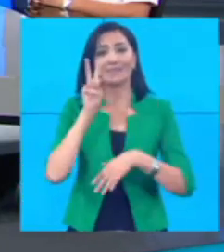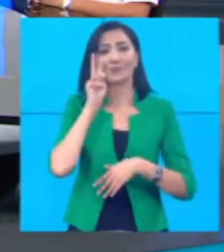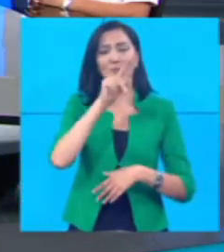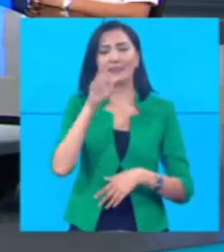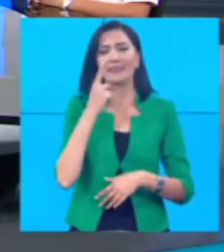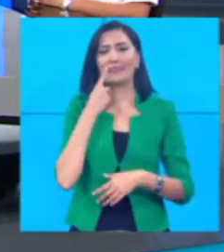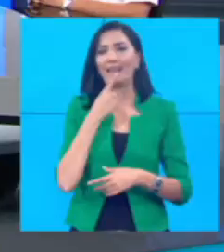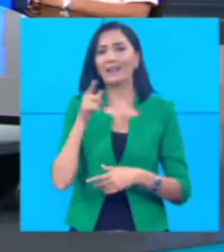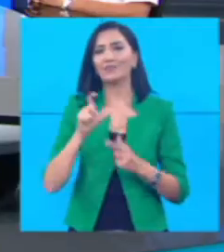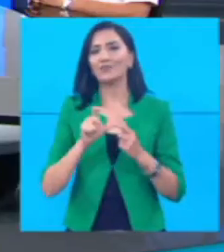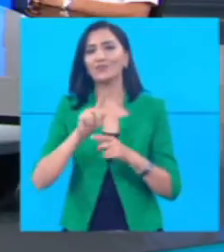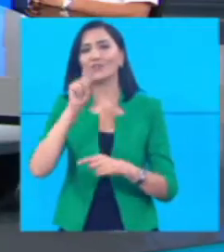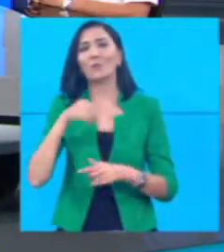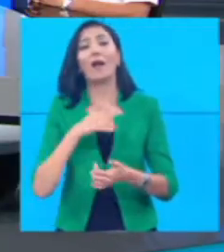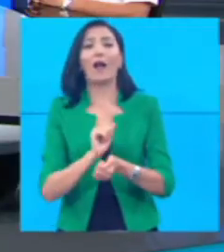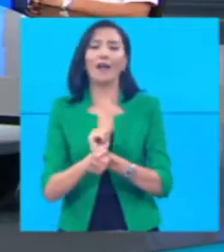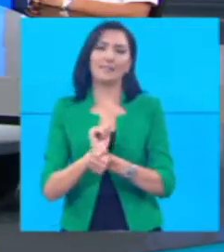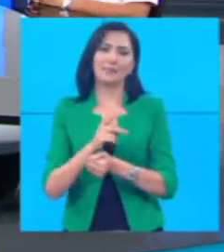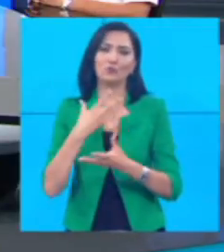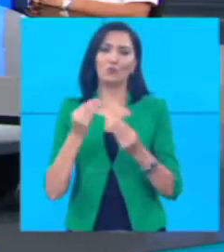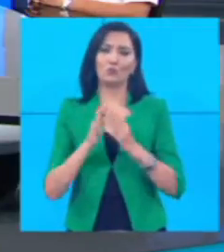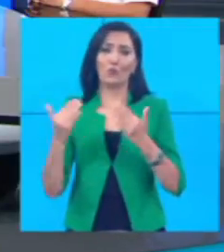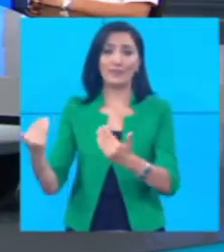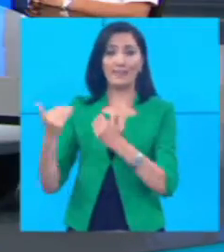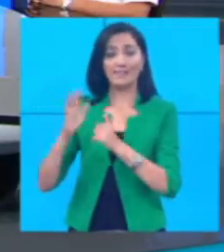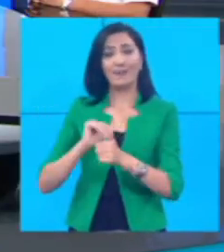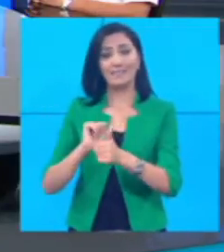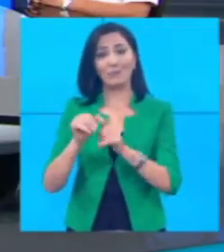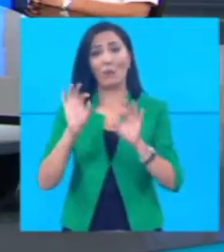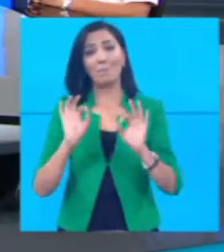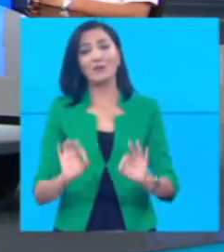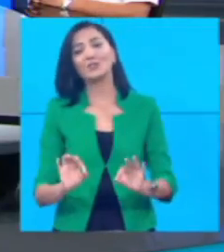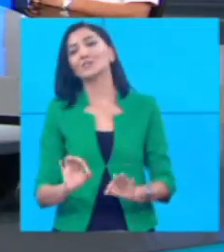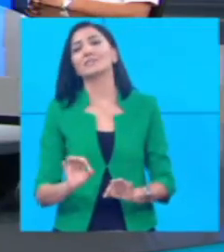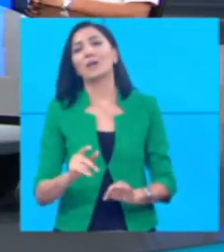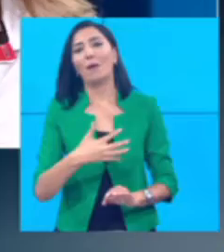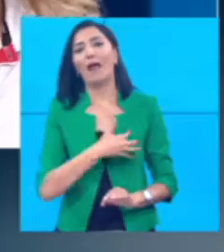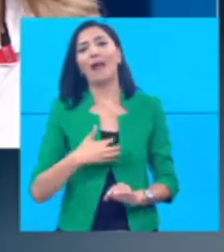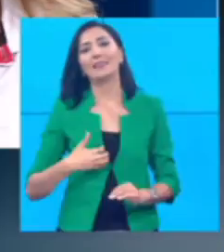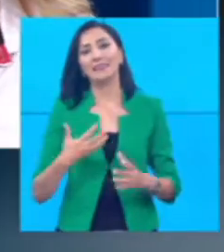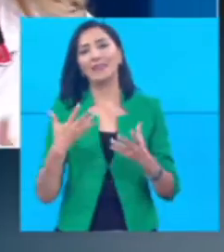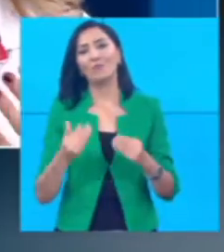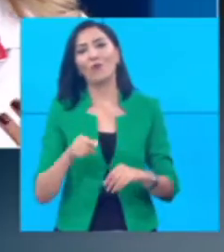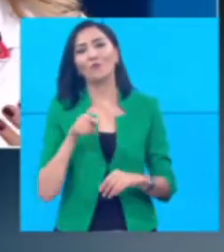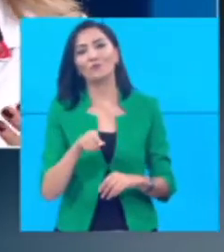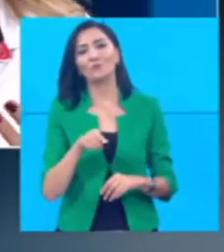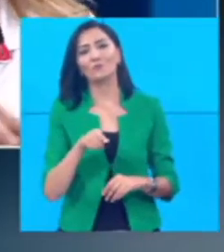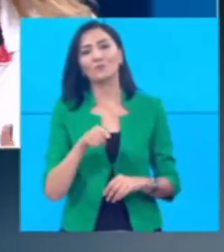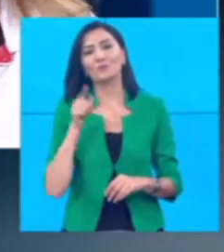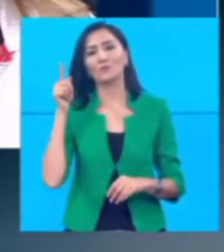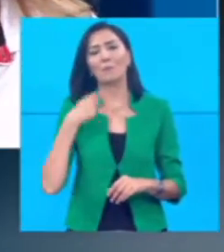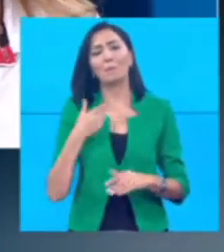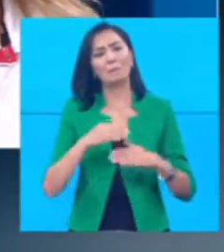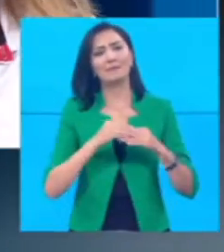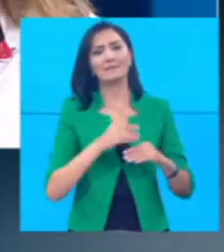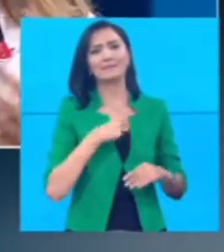ekrandan tanıyan insanlar neler söylüyorlar? Ailemin de bana çok büyük bir desteği var. Bu spora başlamamın annem olmuştu. Bağcılar Belediyesi'ne gidip